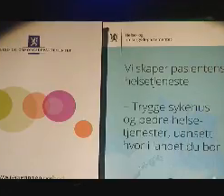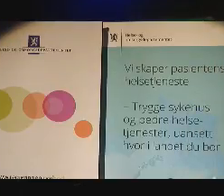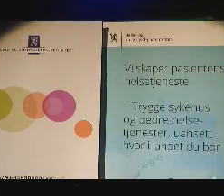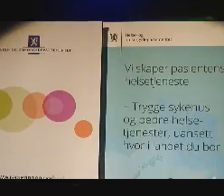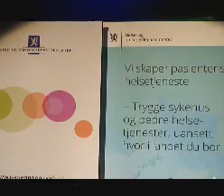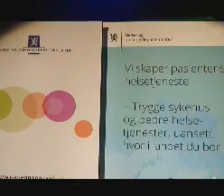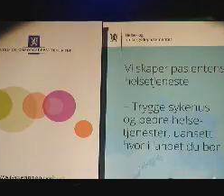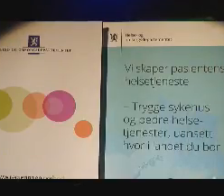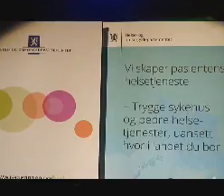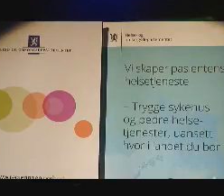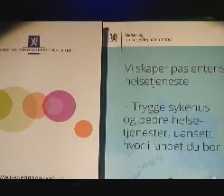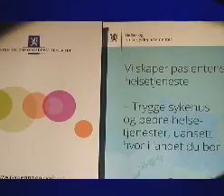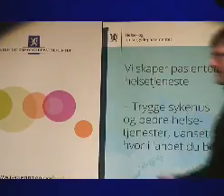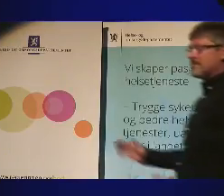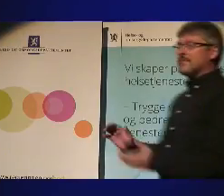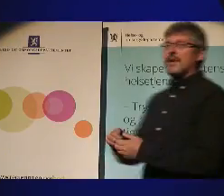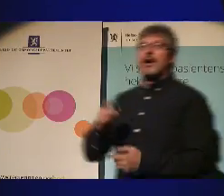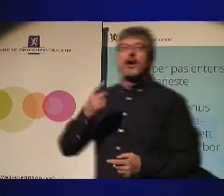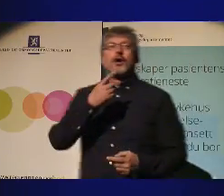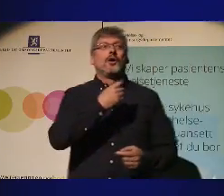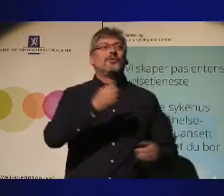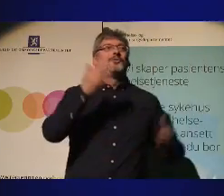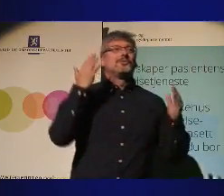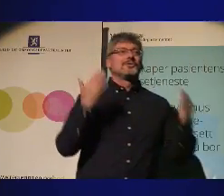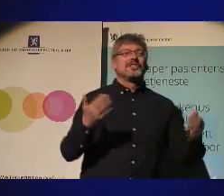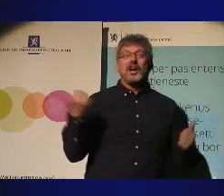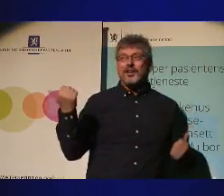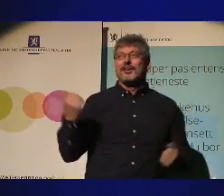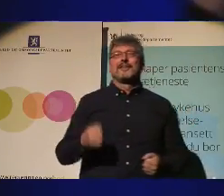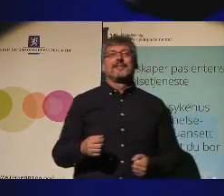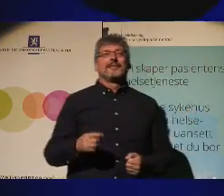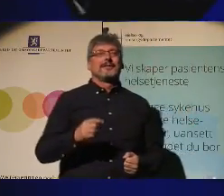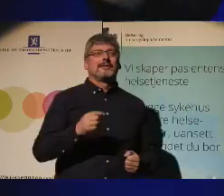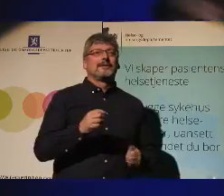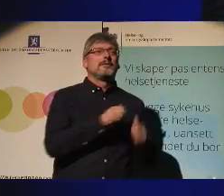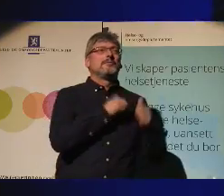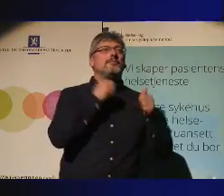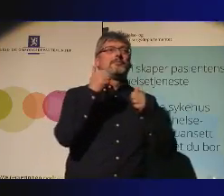Ja, tusen takk, Bjørn Inge. På vegne av